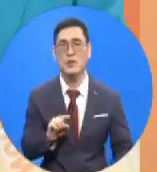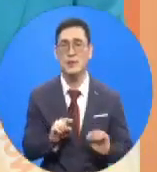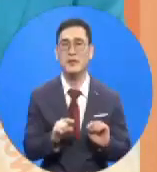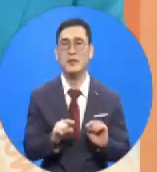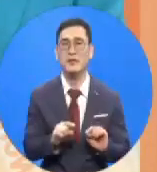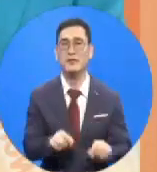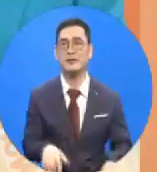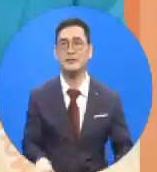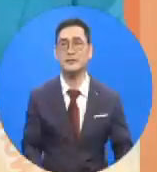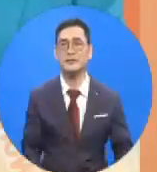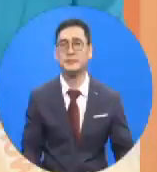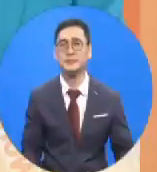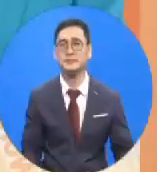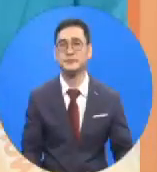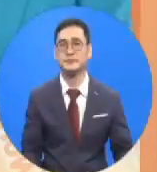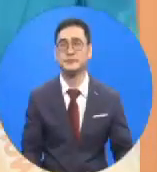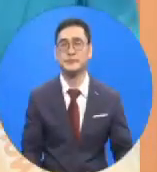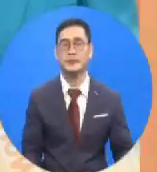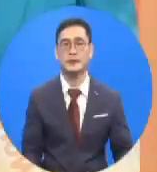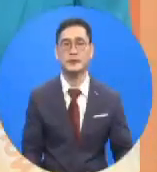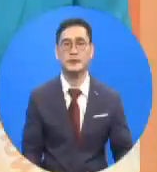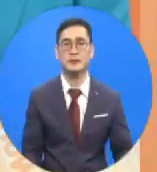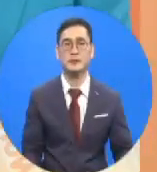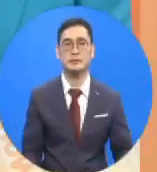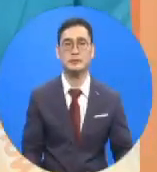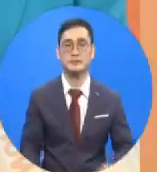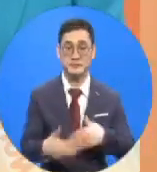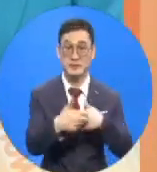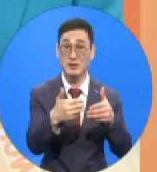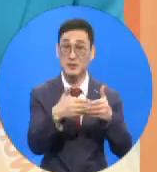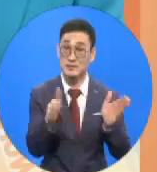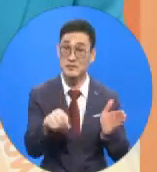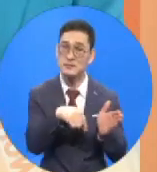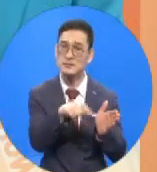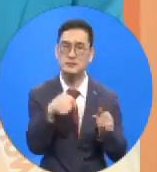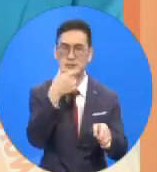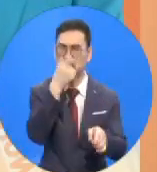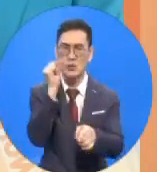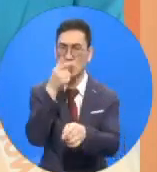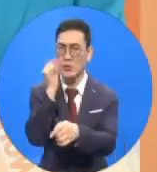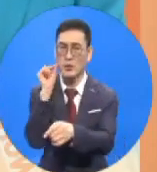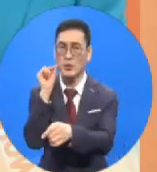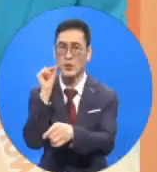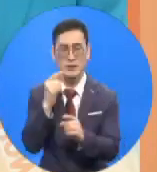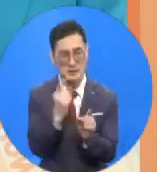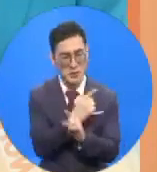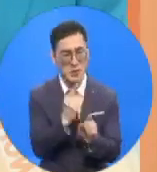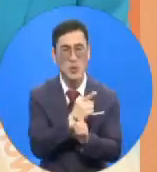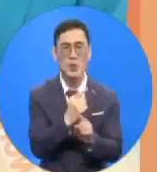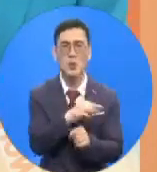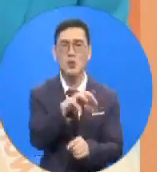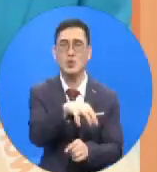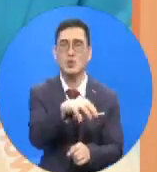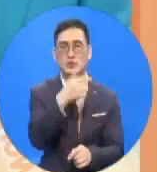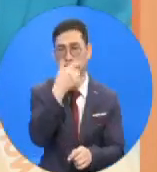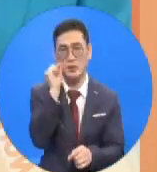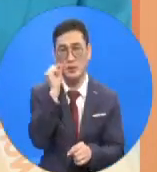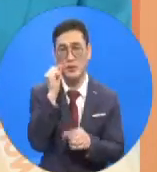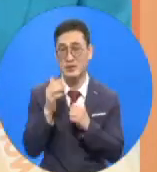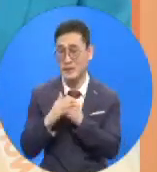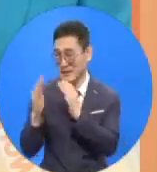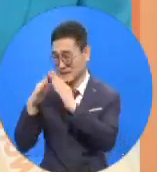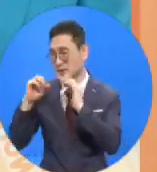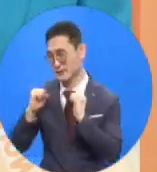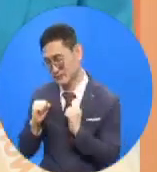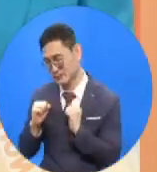이러다 보니까 병사의 부족 용에서 일부에서 년 생활 치료 시설도 부족해서 집에서 하시다가 집안을 다 감염시켜